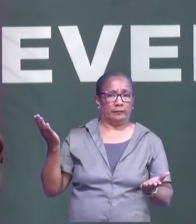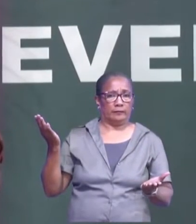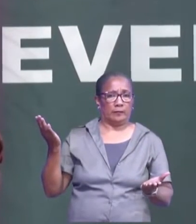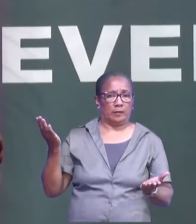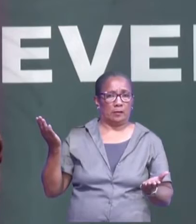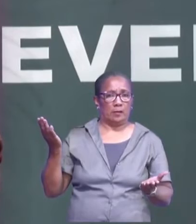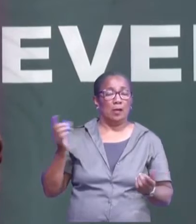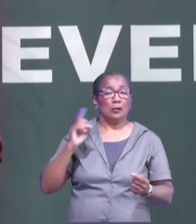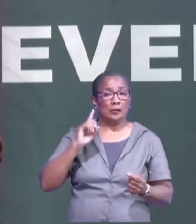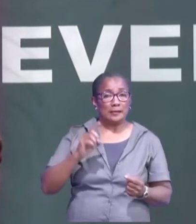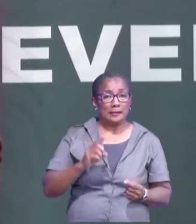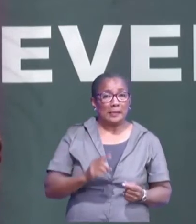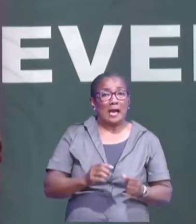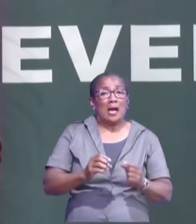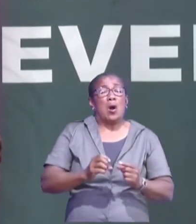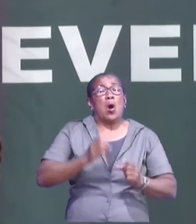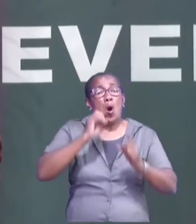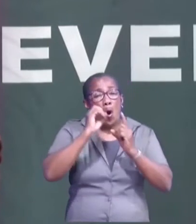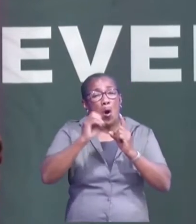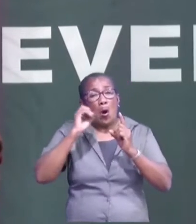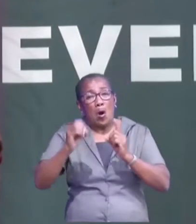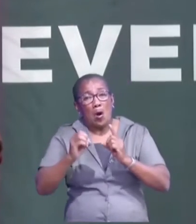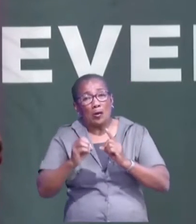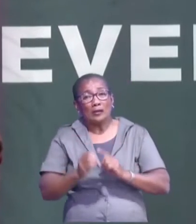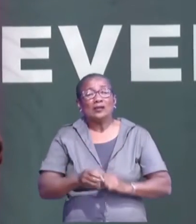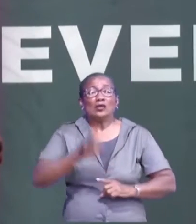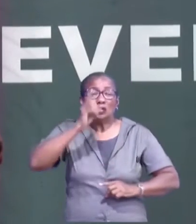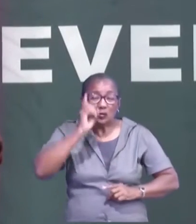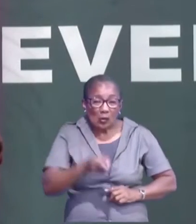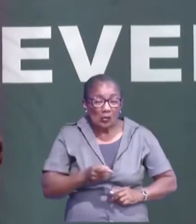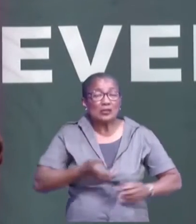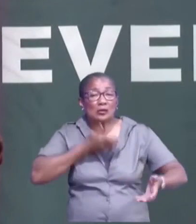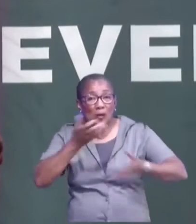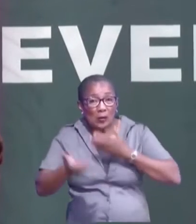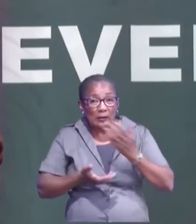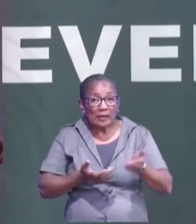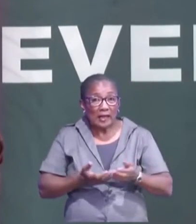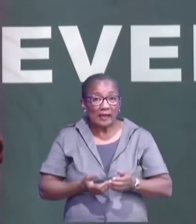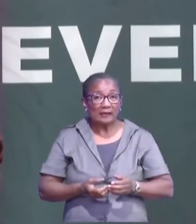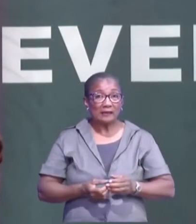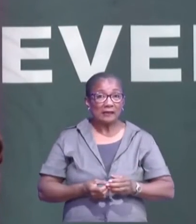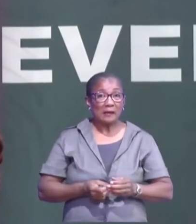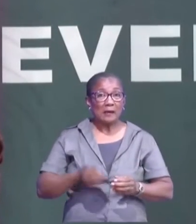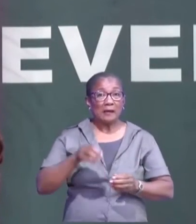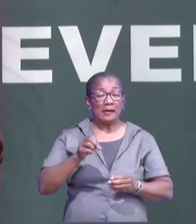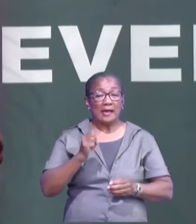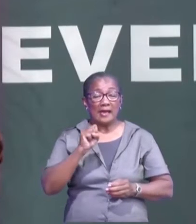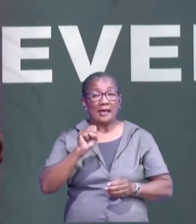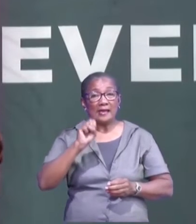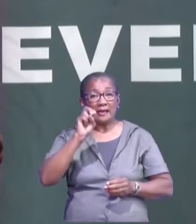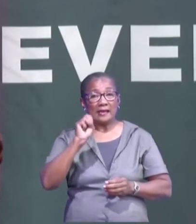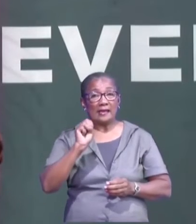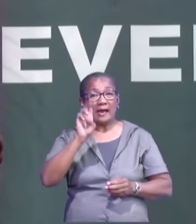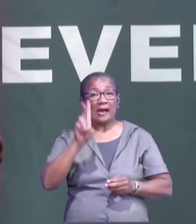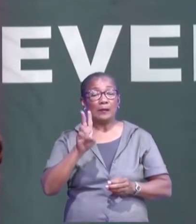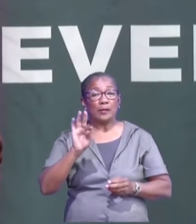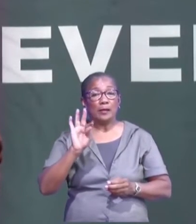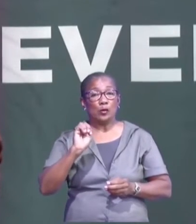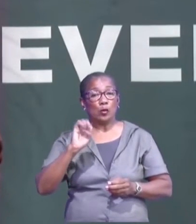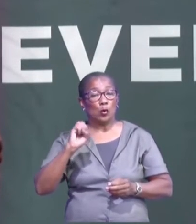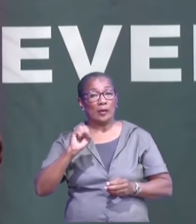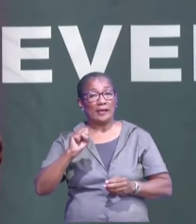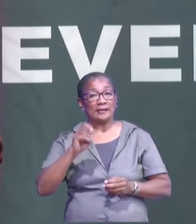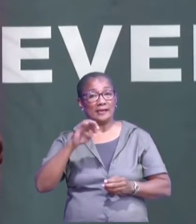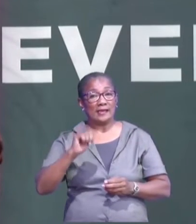Dus u kunt 100.000 uitleggen dat u van EHBO komt en dat u van SEH komt. Als u van SEH